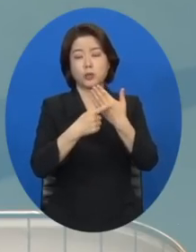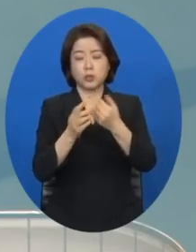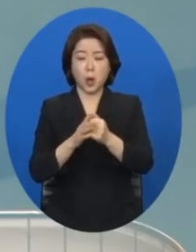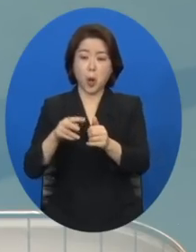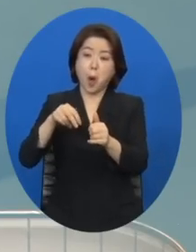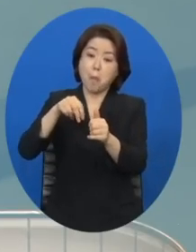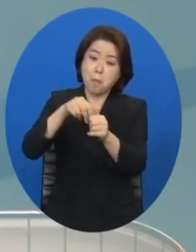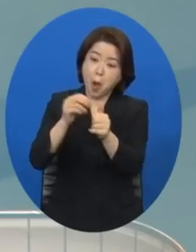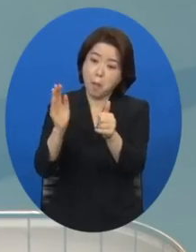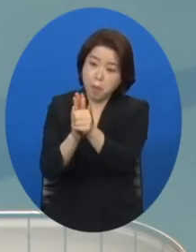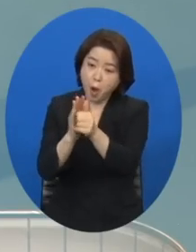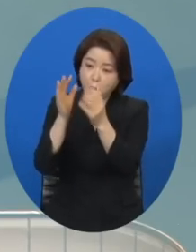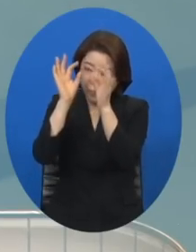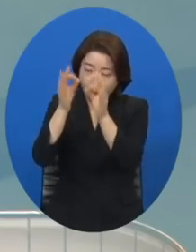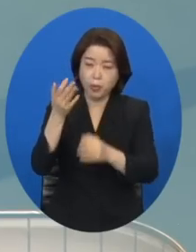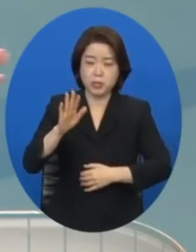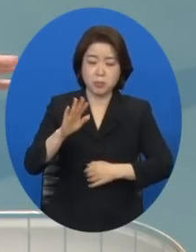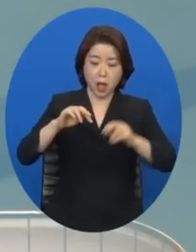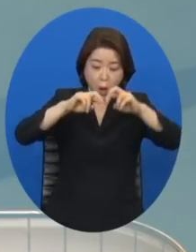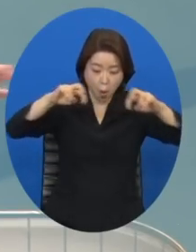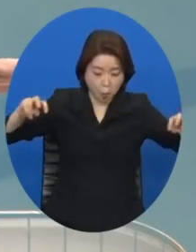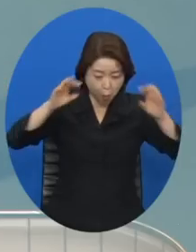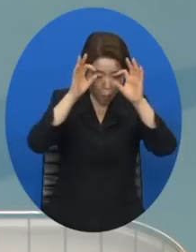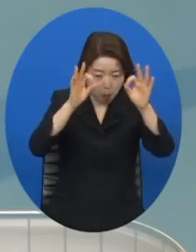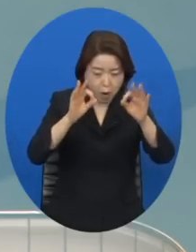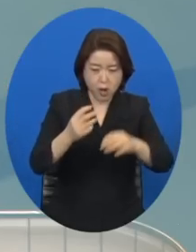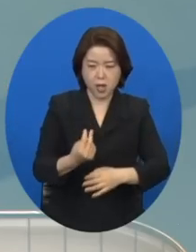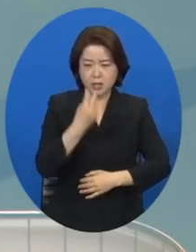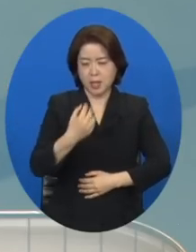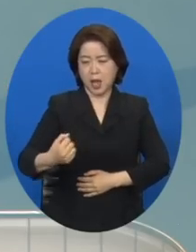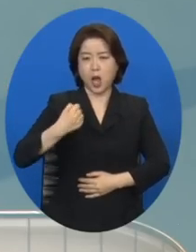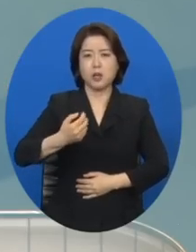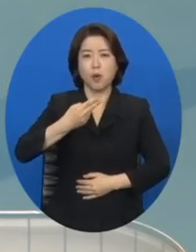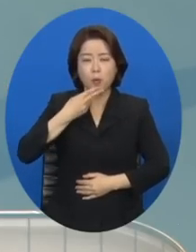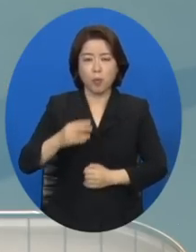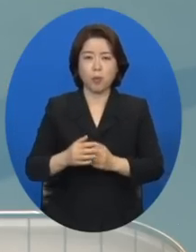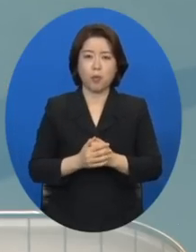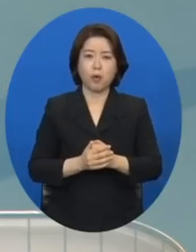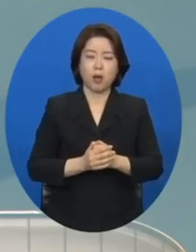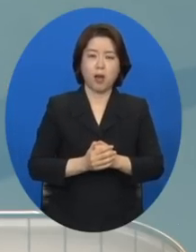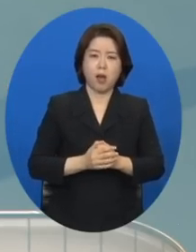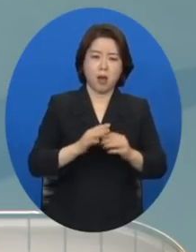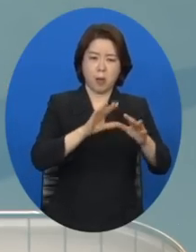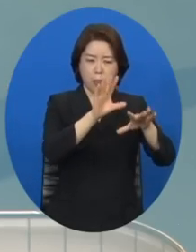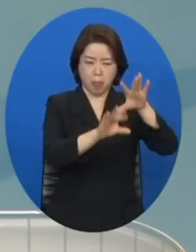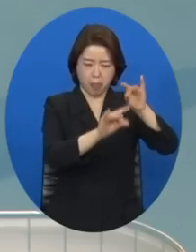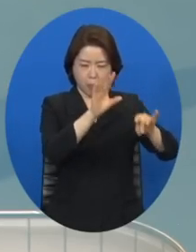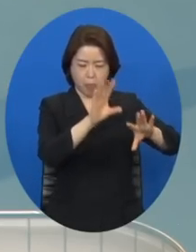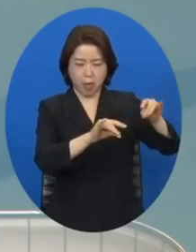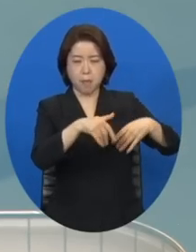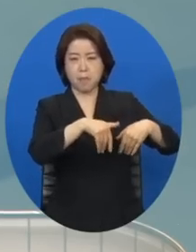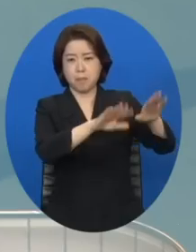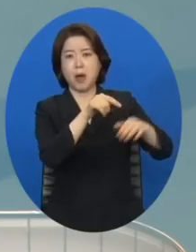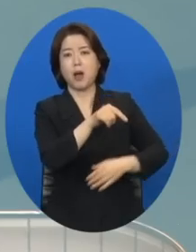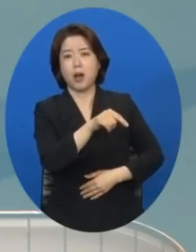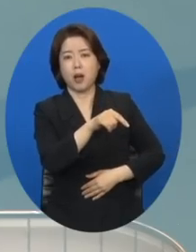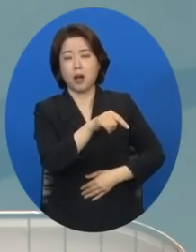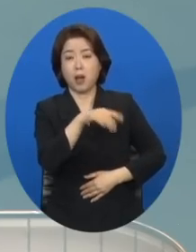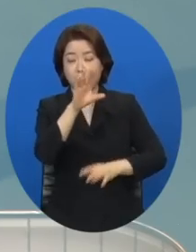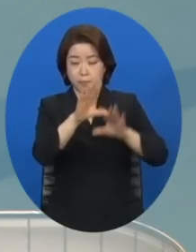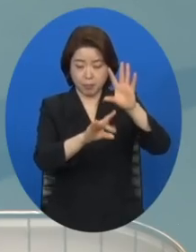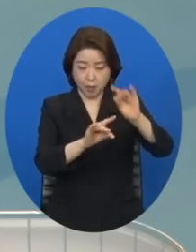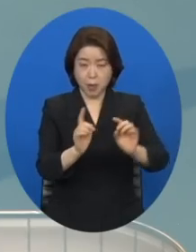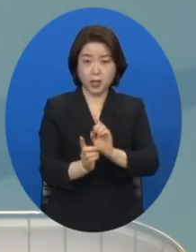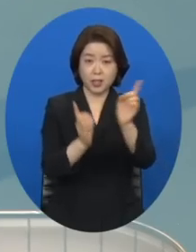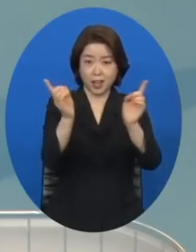것처럼 보이지만 실상은 아무런 생명력을 받지 못하고 있기 때문에 메말라져 버린 것입니다 메마른 가지가